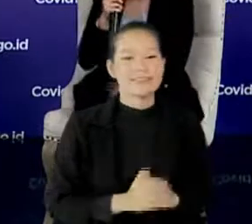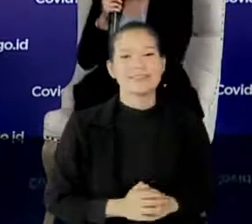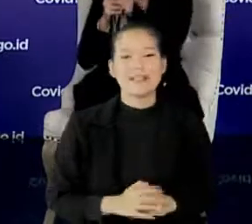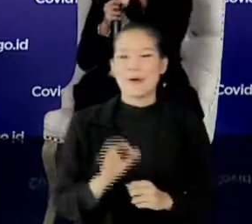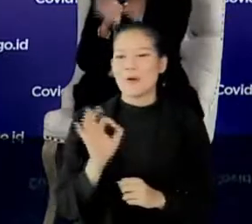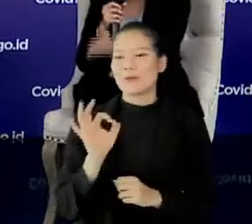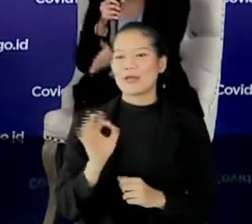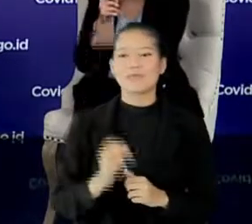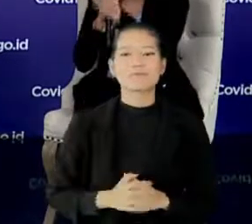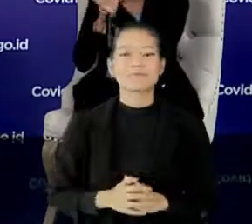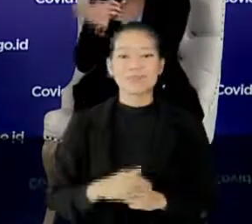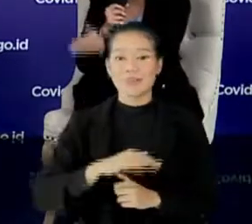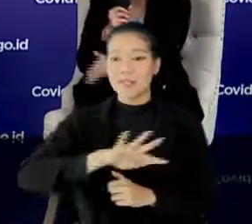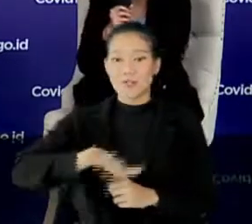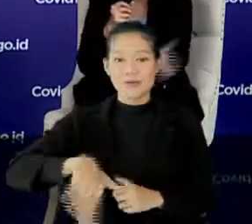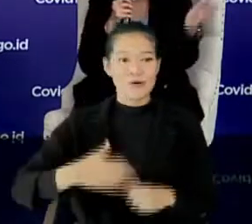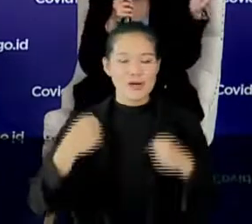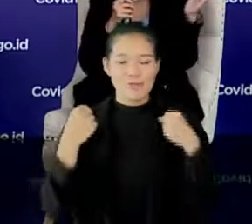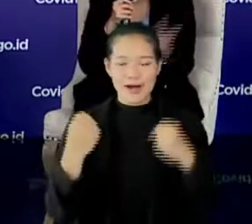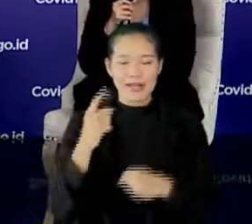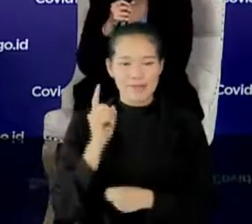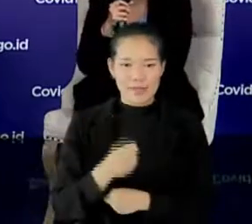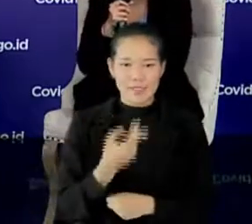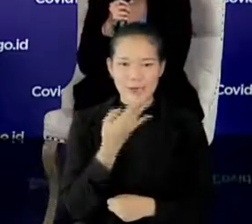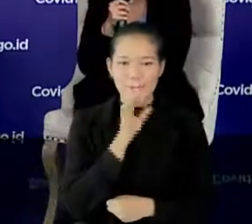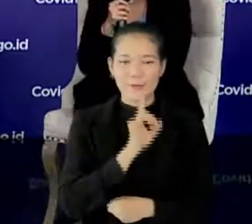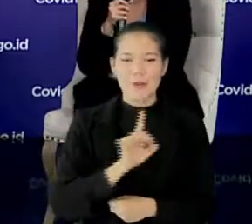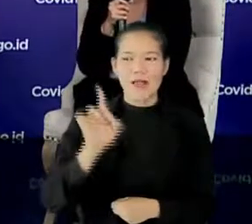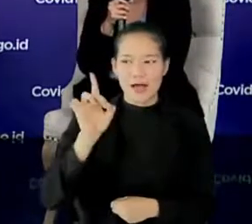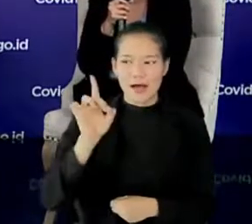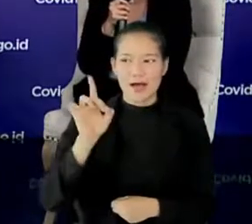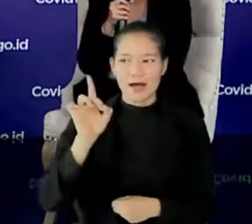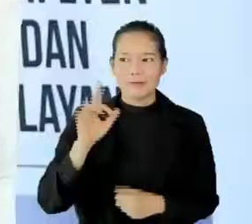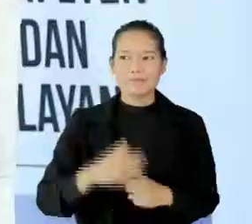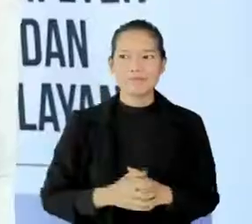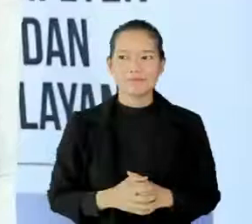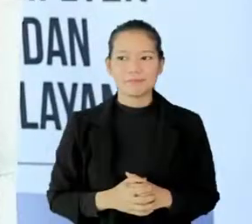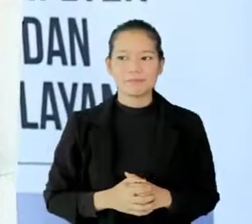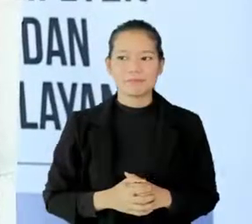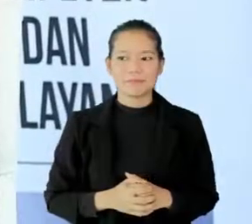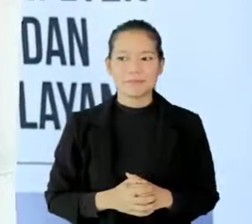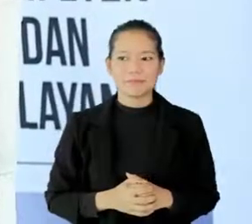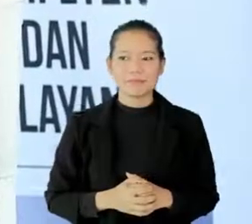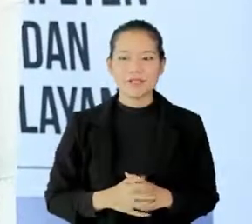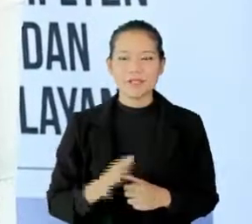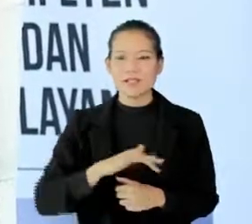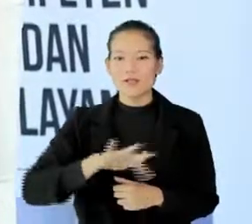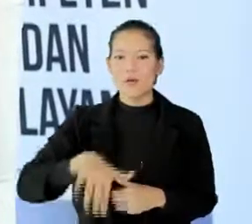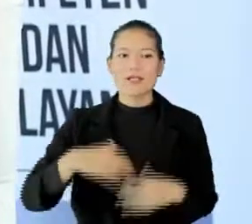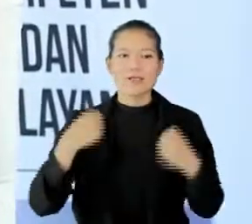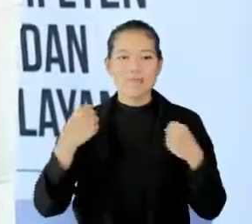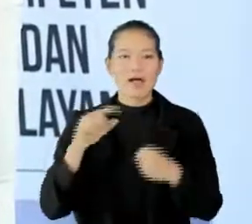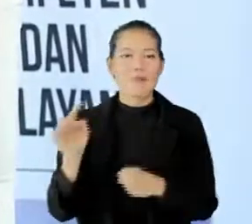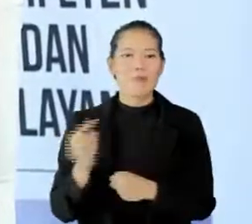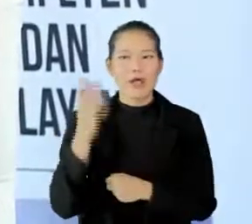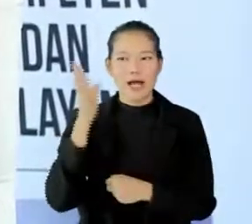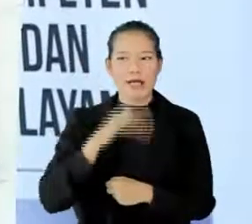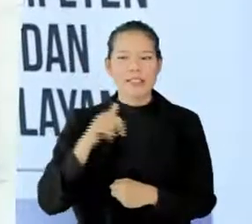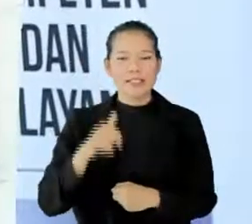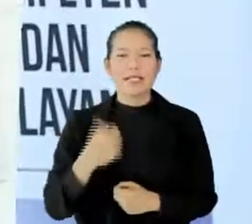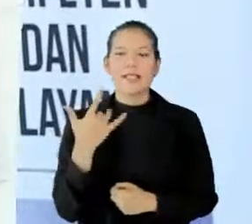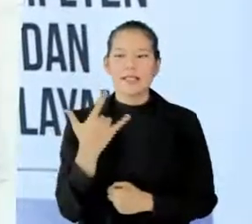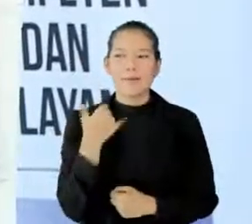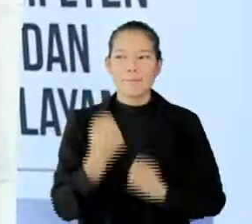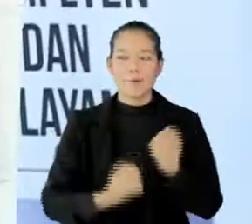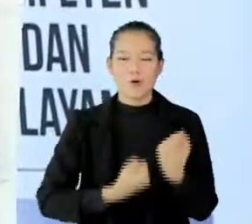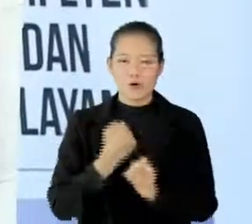Oke. Semuanya masih semangat di sini, alhamdulillah ya, kita semuanya semangat memulai hari ini dan tetap